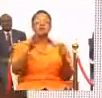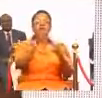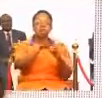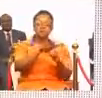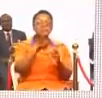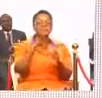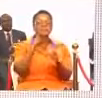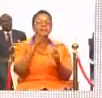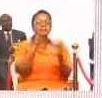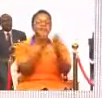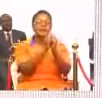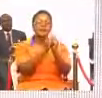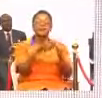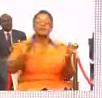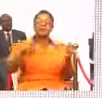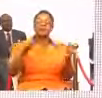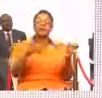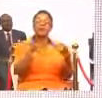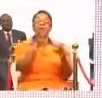Sema milioni kumi.